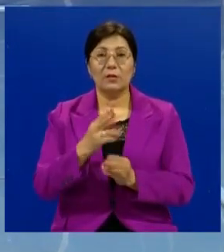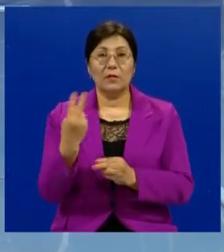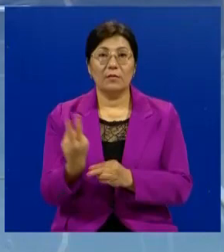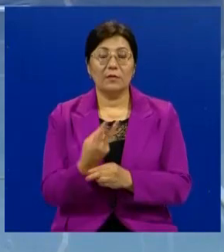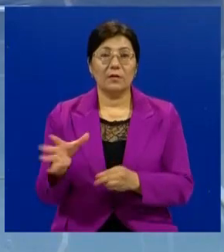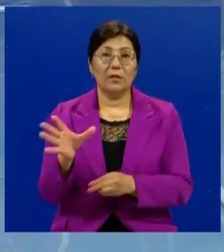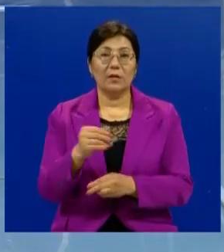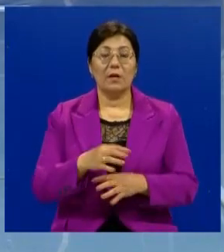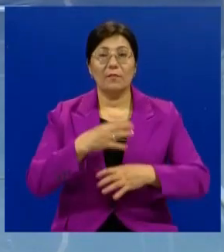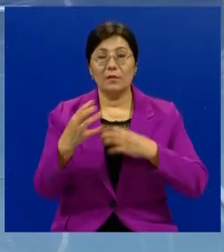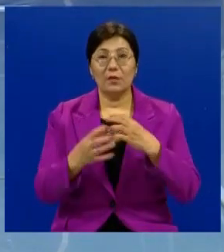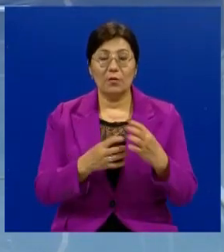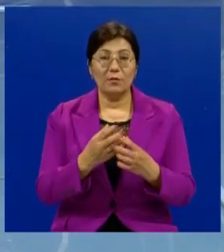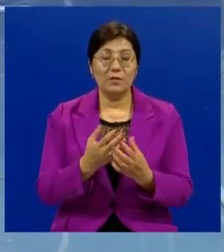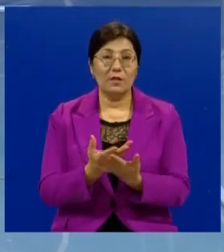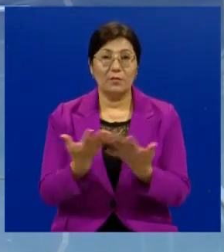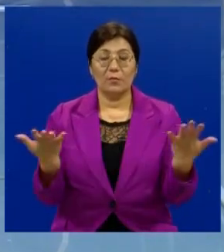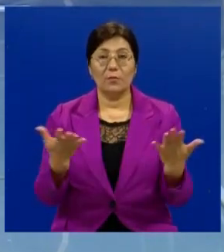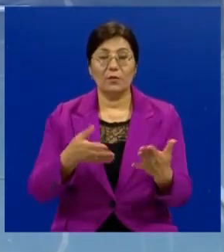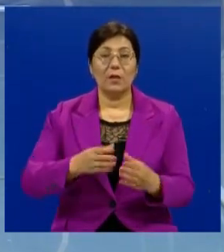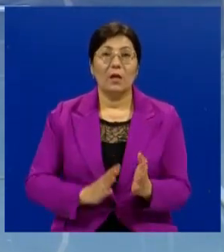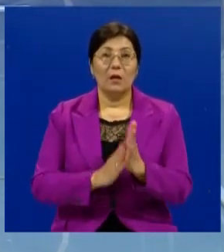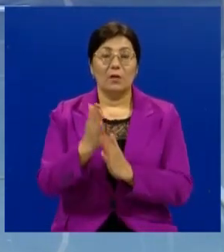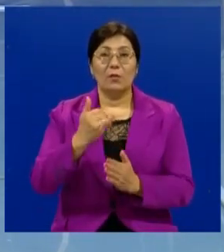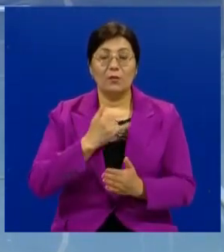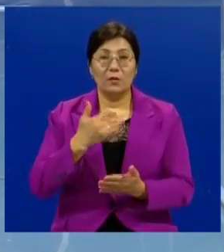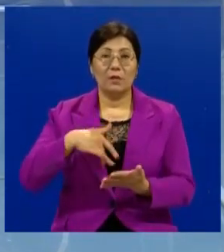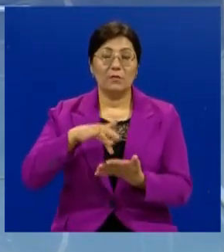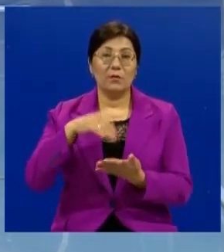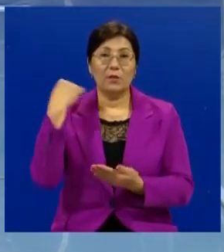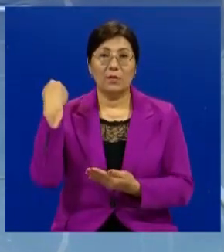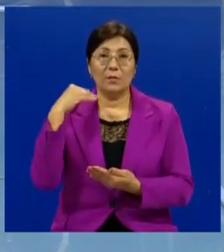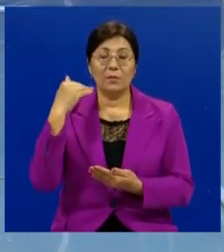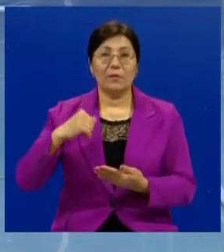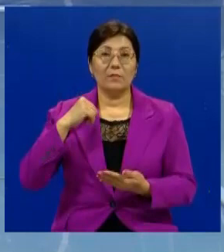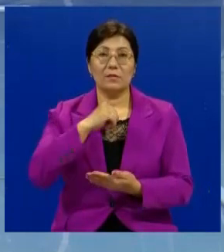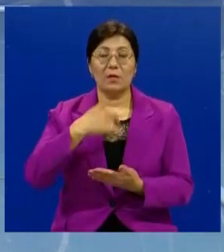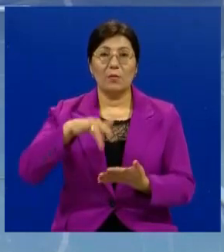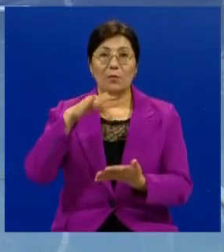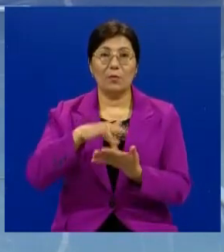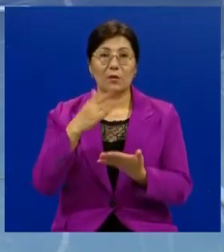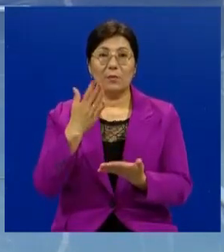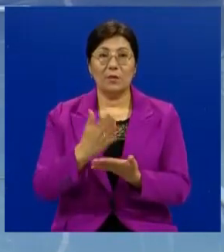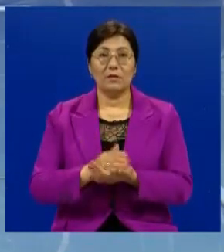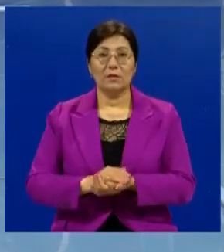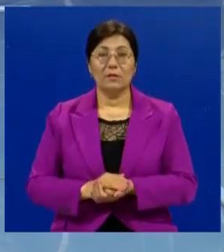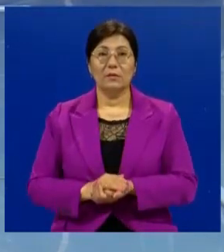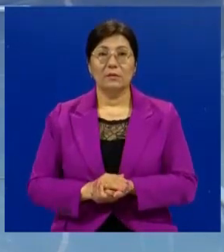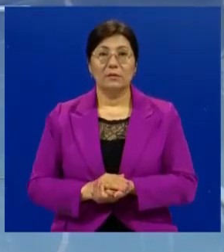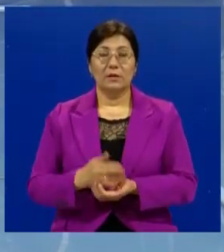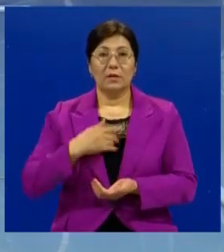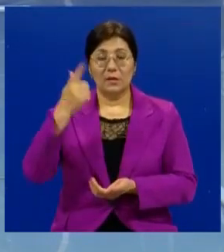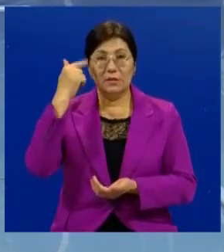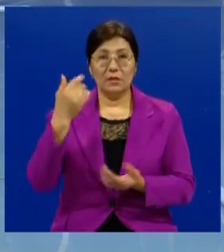все овощи и фрукты. Вы знаете, что у нас в городе Актобе, в самом городе, прямо в запыленном городе, я